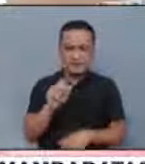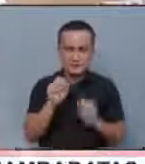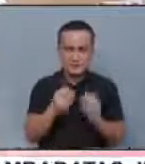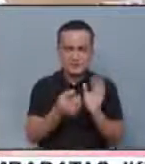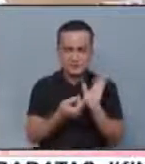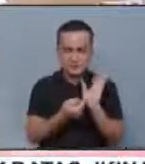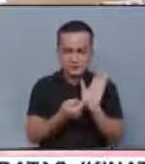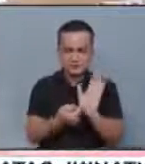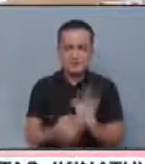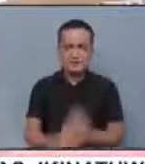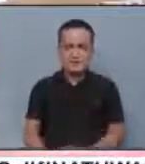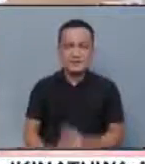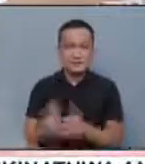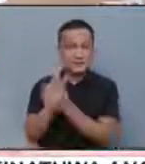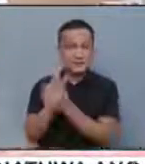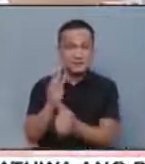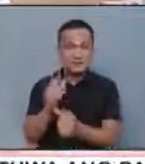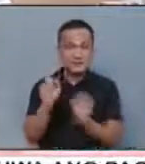Cyra?